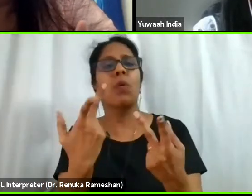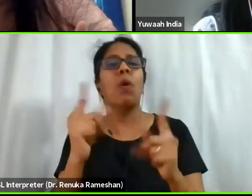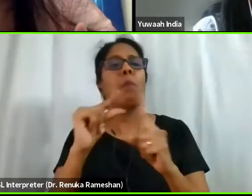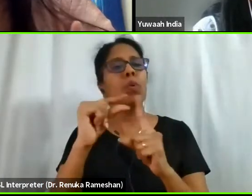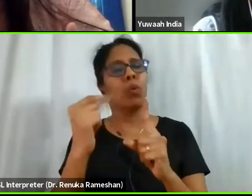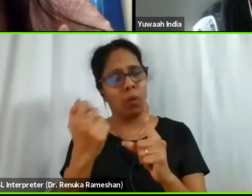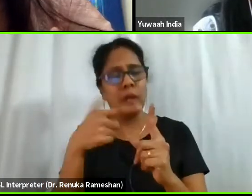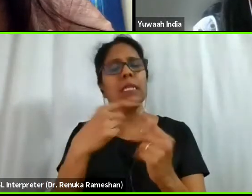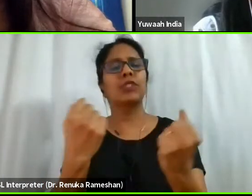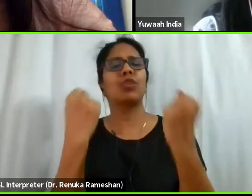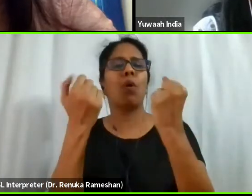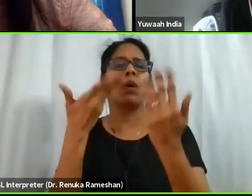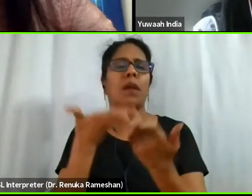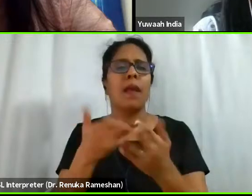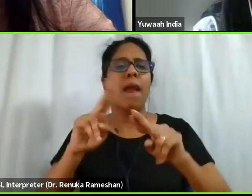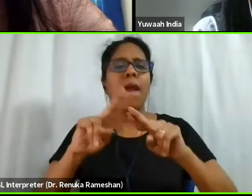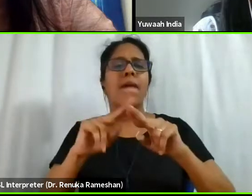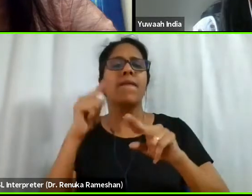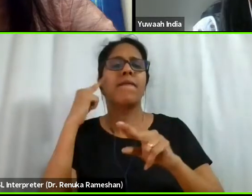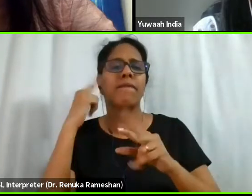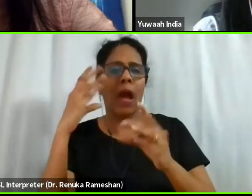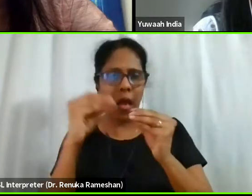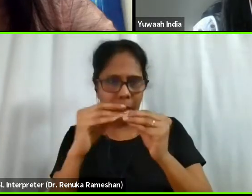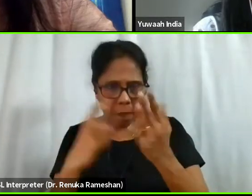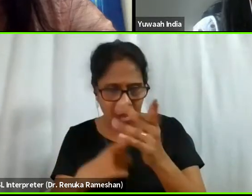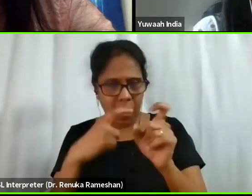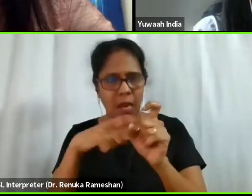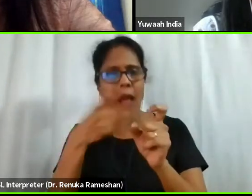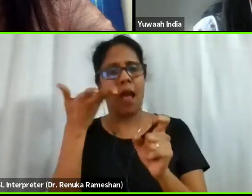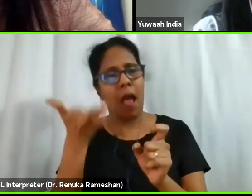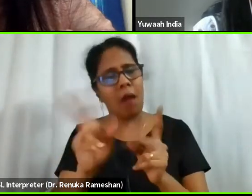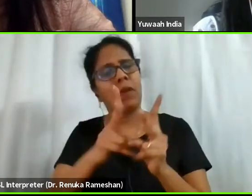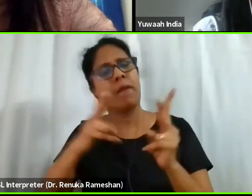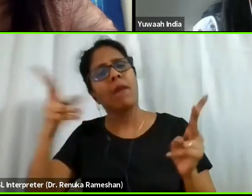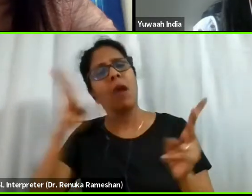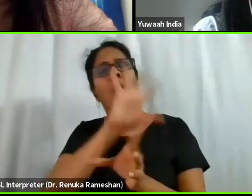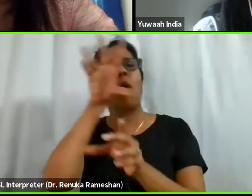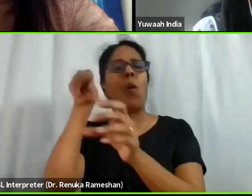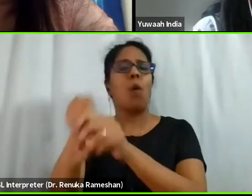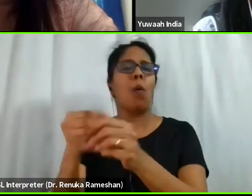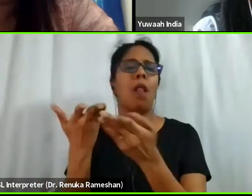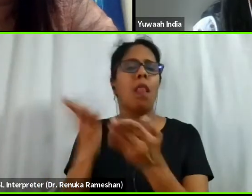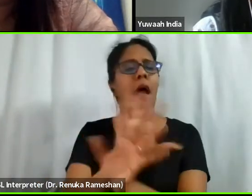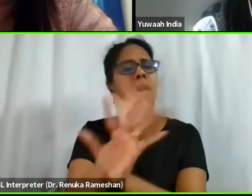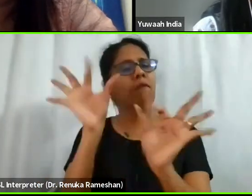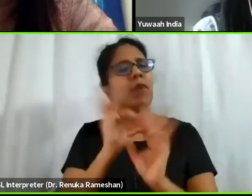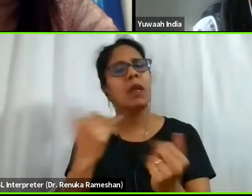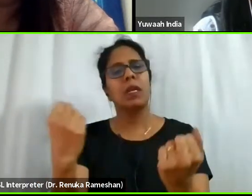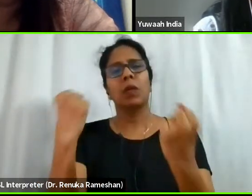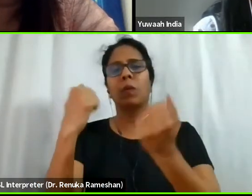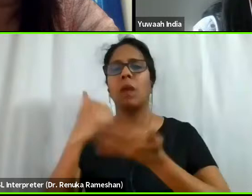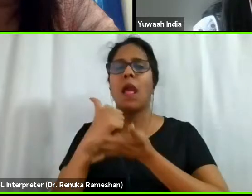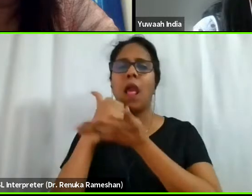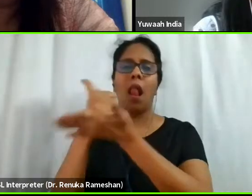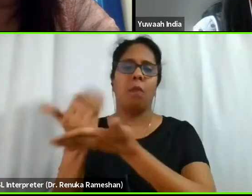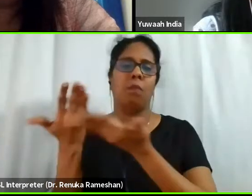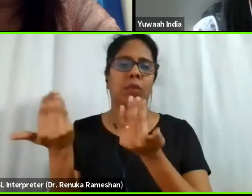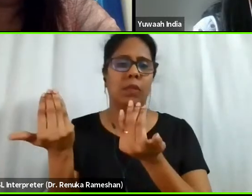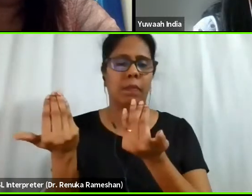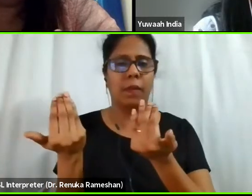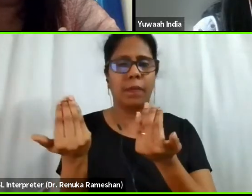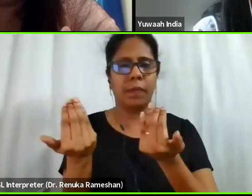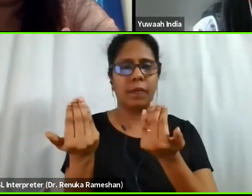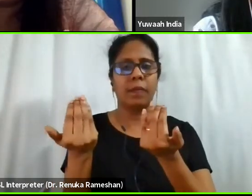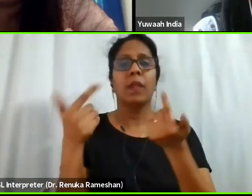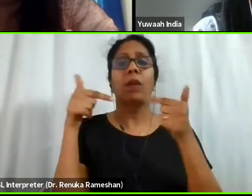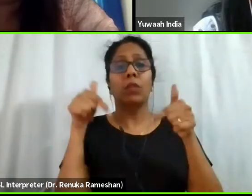करके डाइट पेशेंट की मैनेज कर सकते हैं। एक चीज ये याद रखिएगा कि हम ये कहीं नहीं प्रमोट कर रहे कि